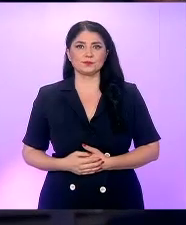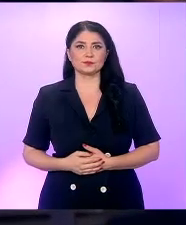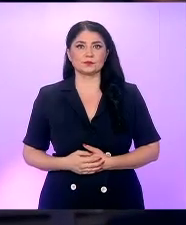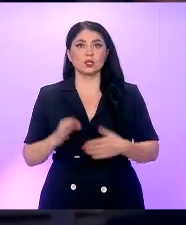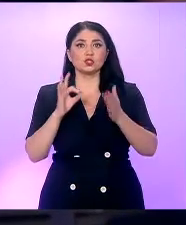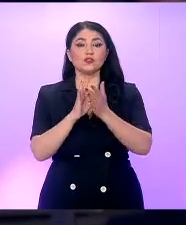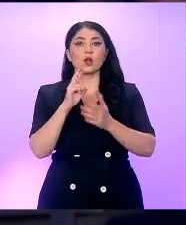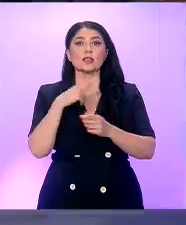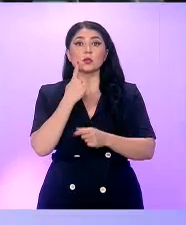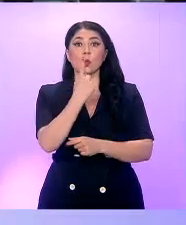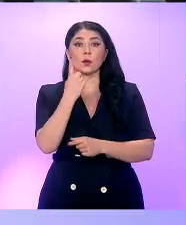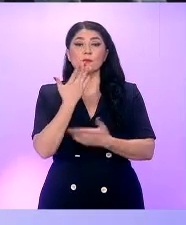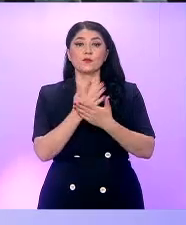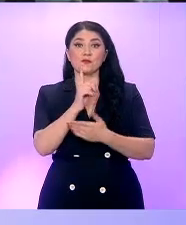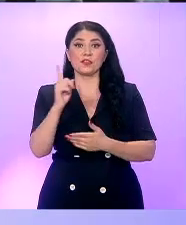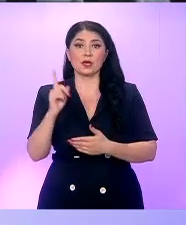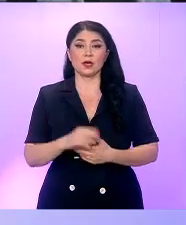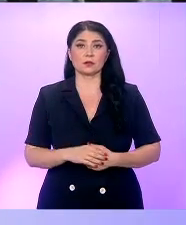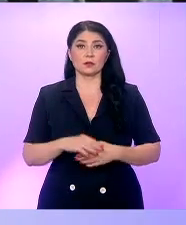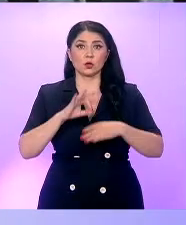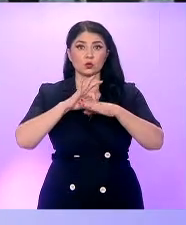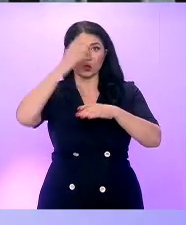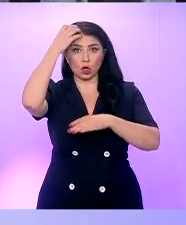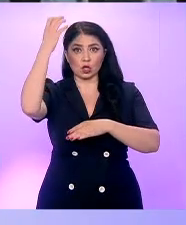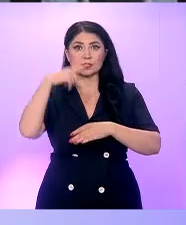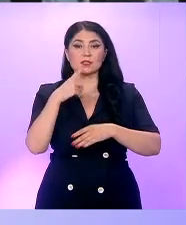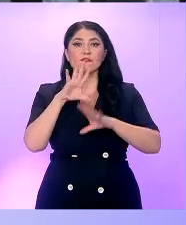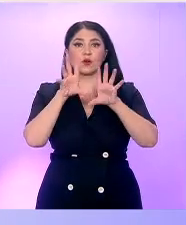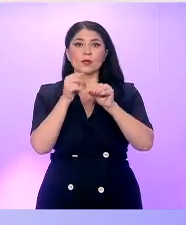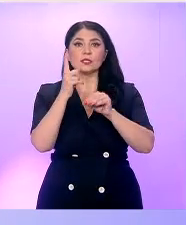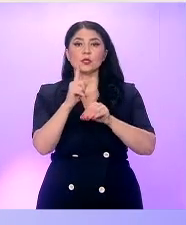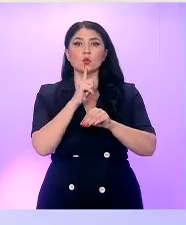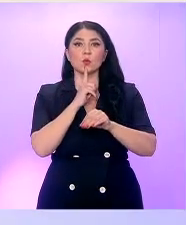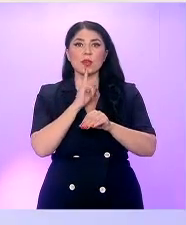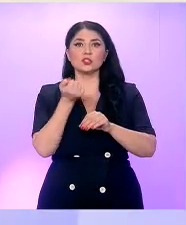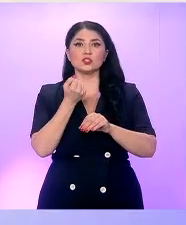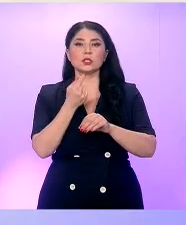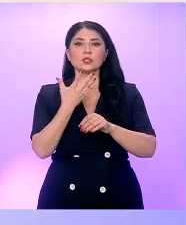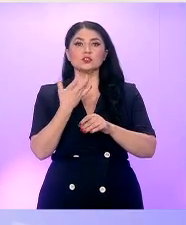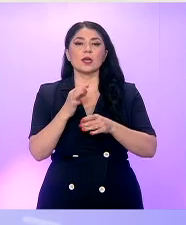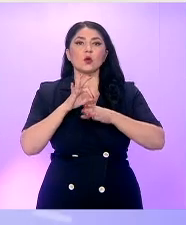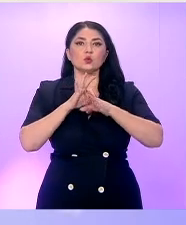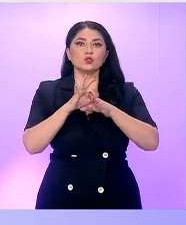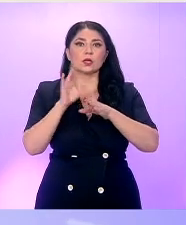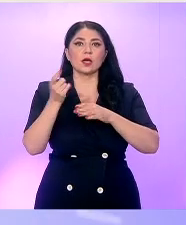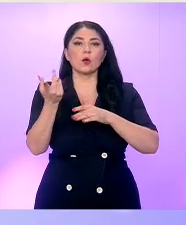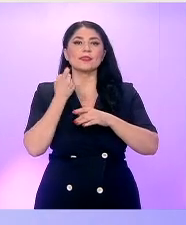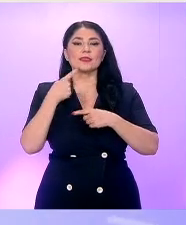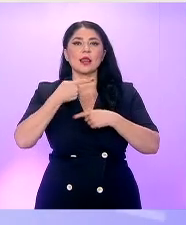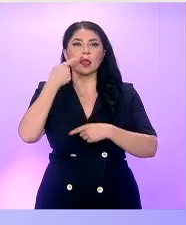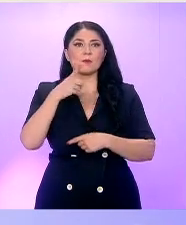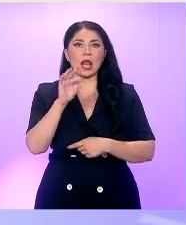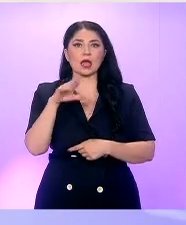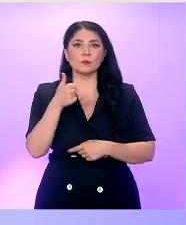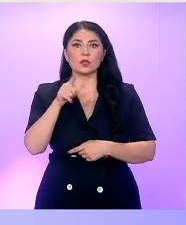unic pentru fiecare monarh britanic și este format din inițialele numelui și titlului preluate din limba latină.